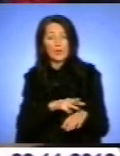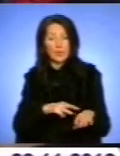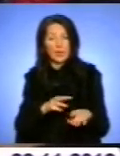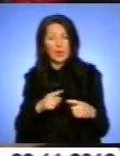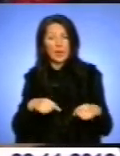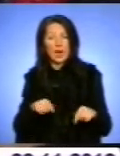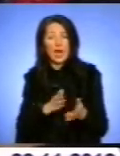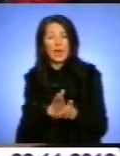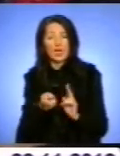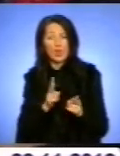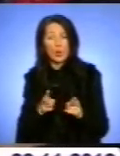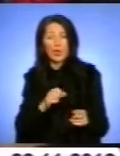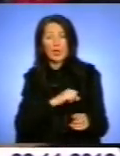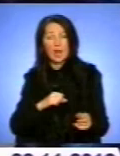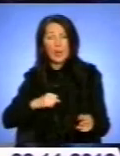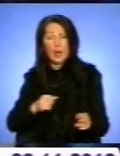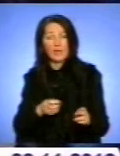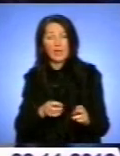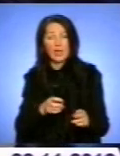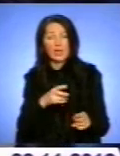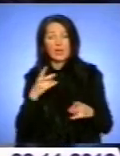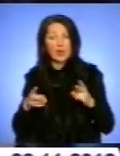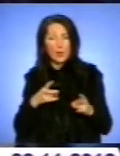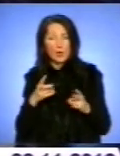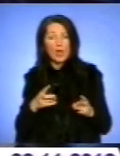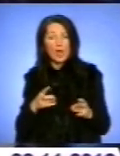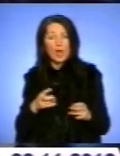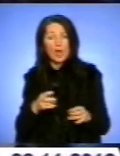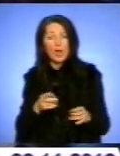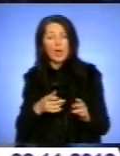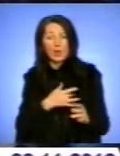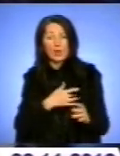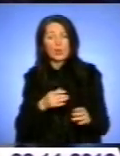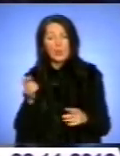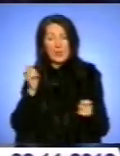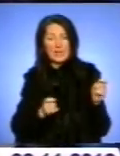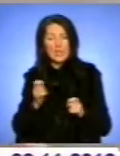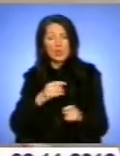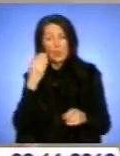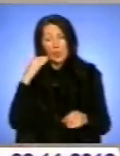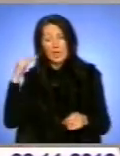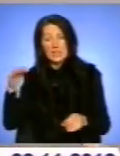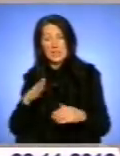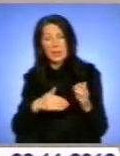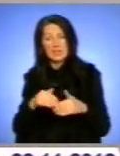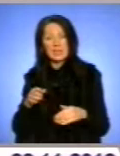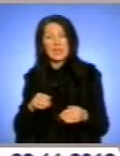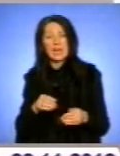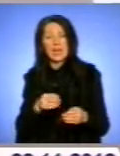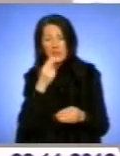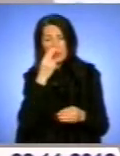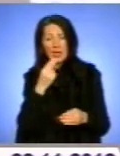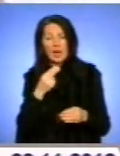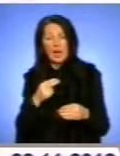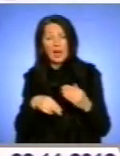Хірурги, терапевти, травматологи, неврологи, ортопеди, кардіологи з'їхалися, аби вдосконалити практичні навички надання екстреної медичної допомоги,